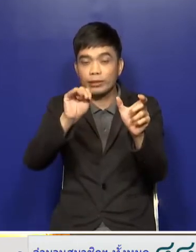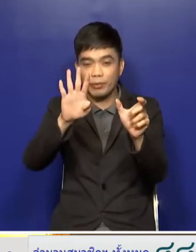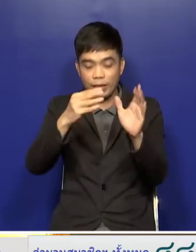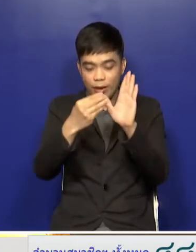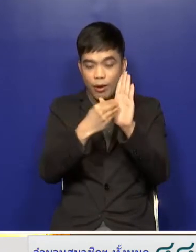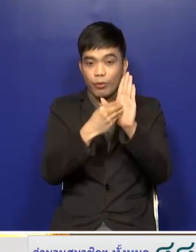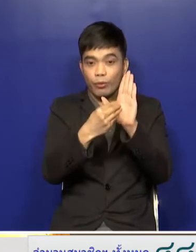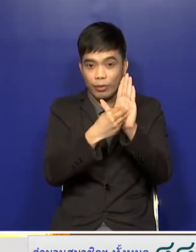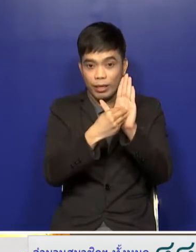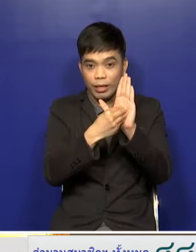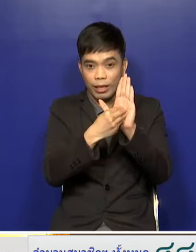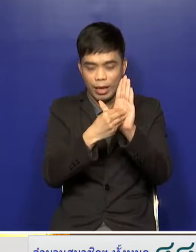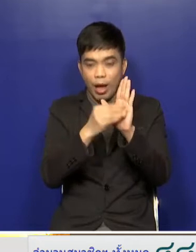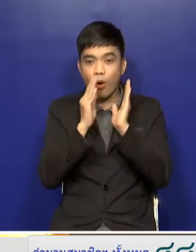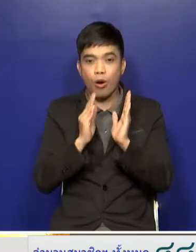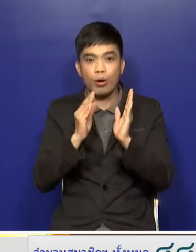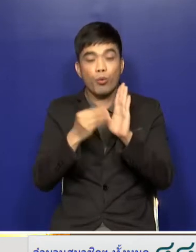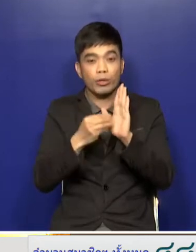าครมี 99 ลาย